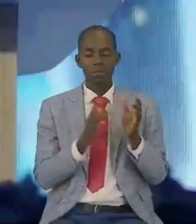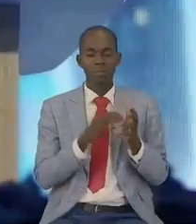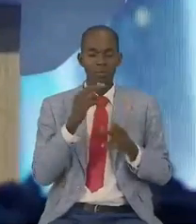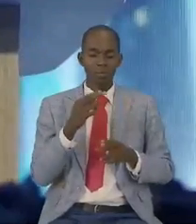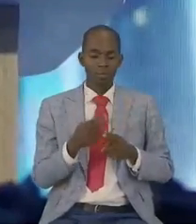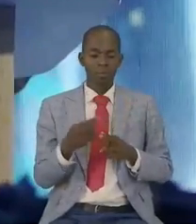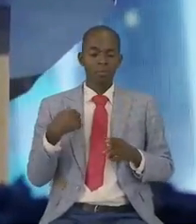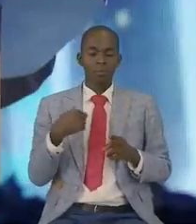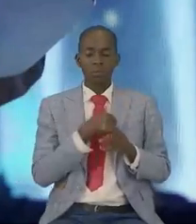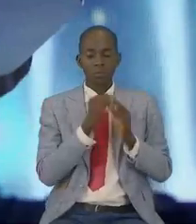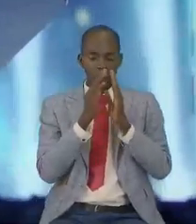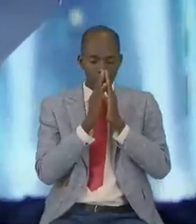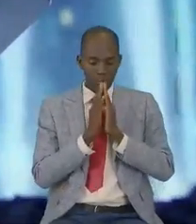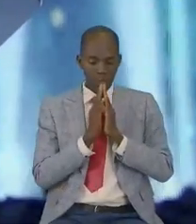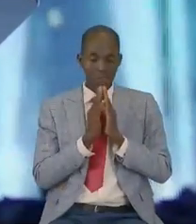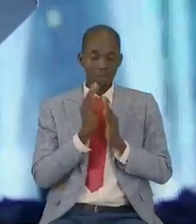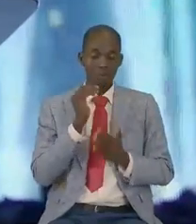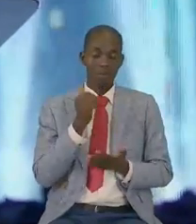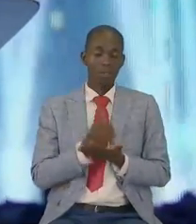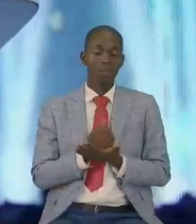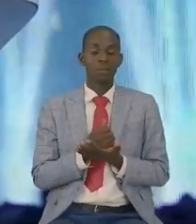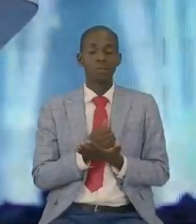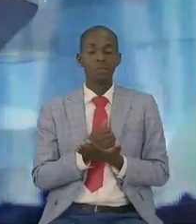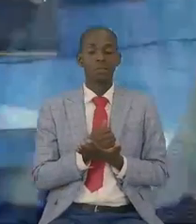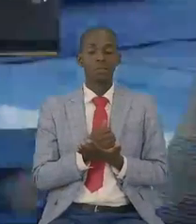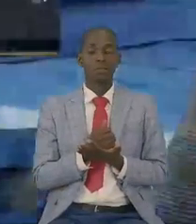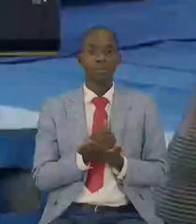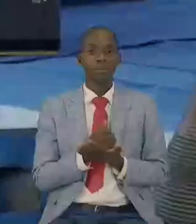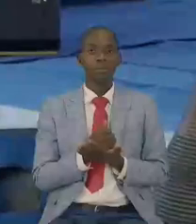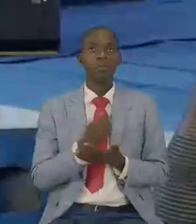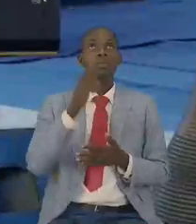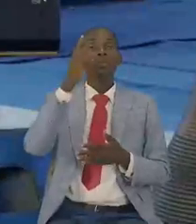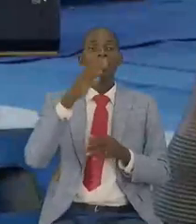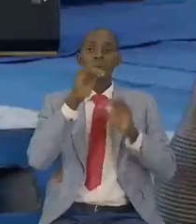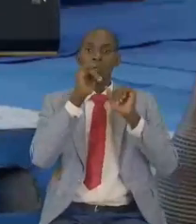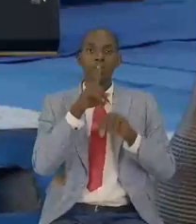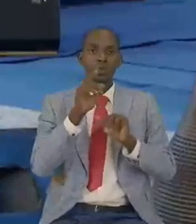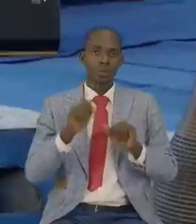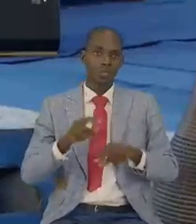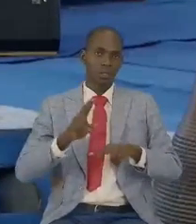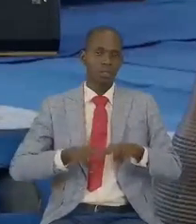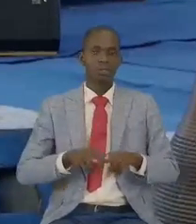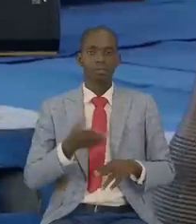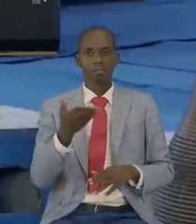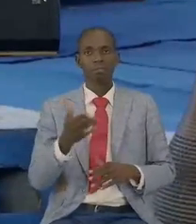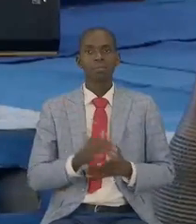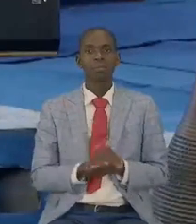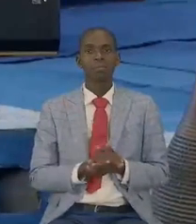Au nom de Jésus, nous prions. Que Dieu vous bénisse. Asseyez-vous.